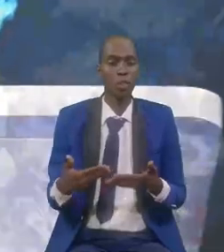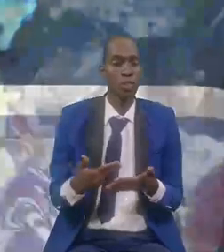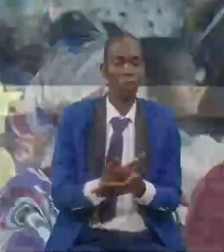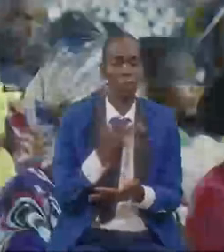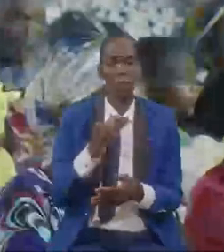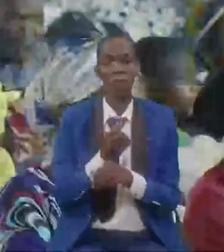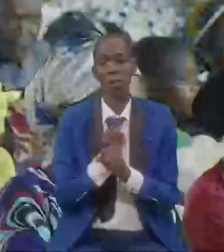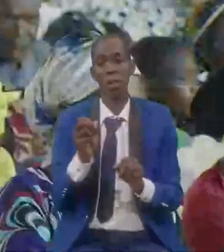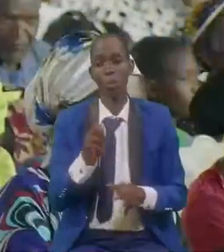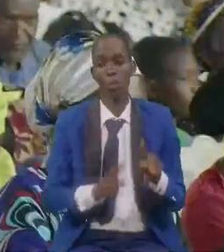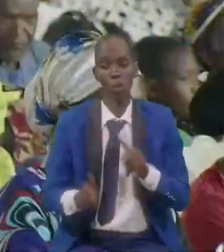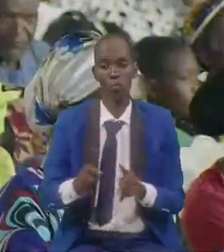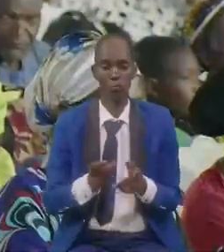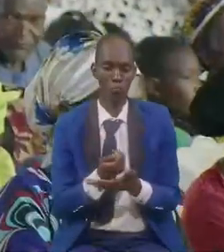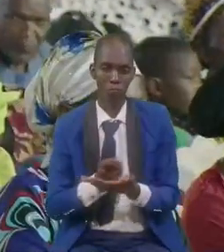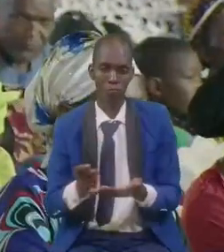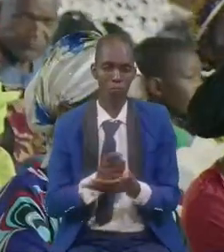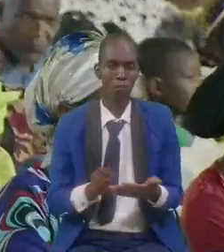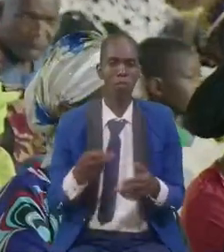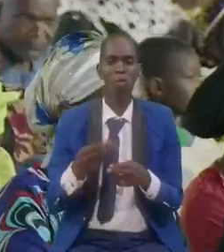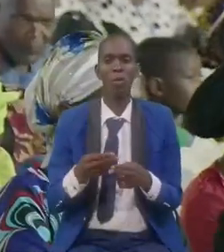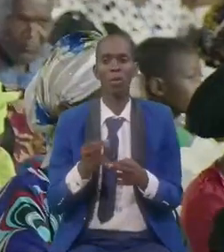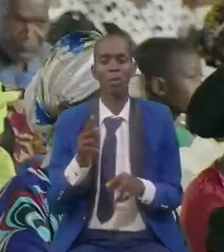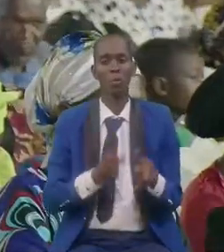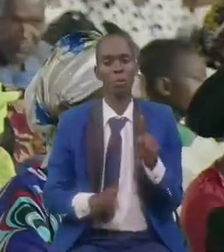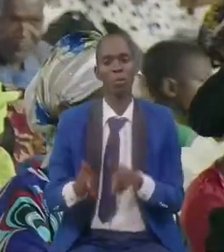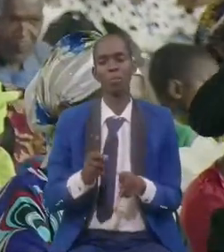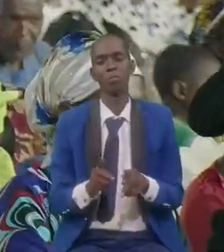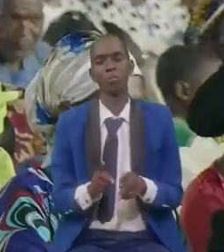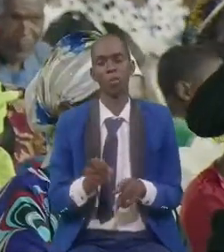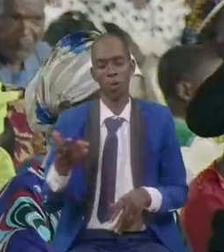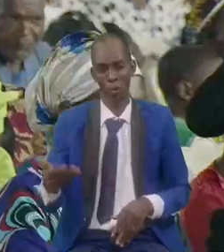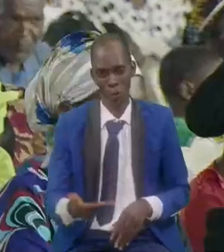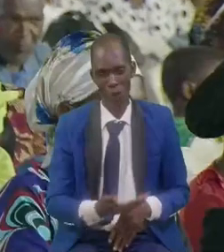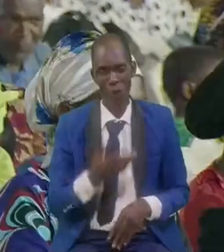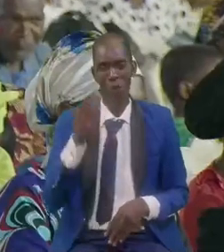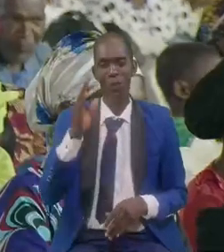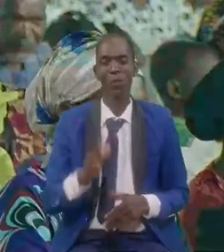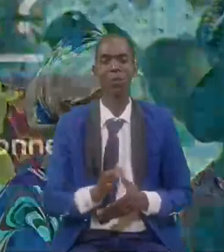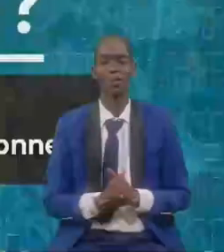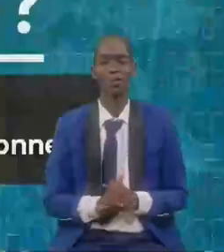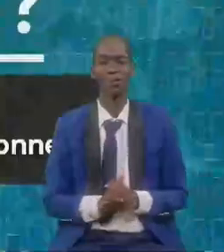et les détails, tous les détails qu'on vous demandera. Soyez le bienvenu, pasteur.